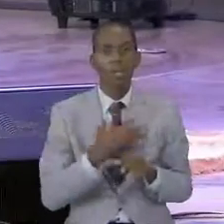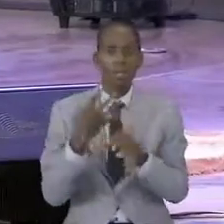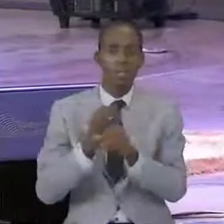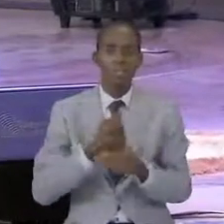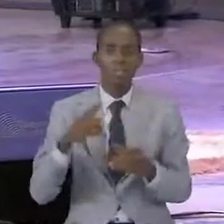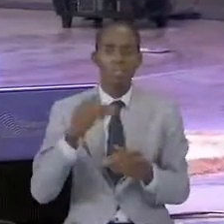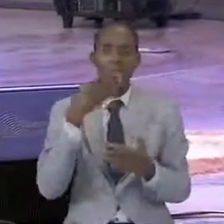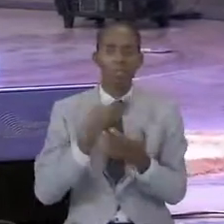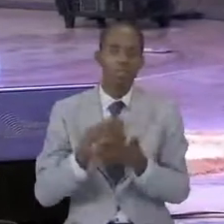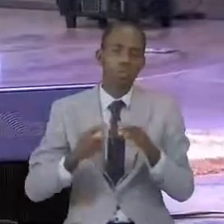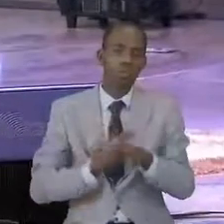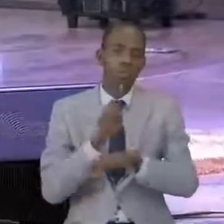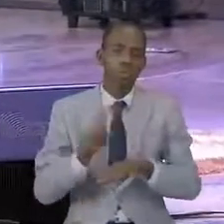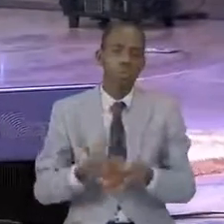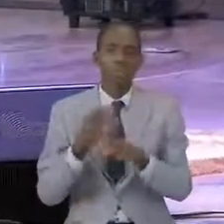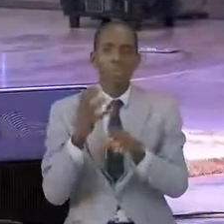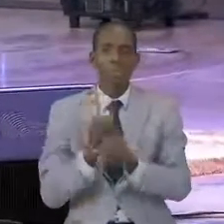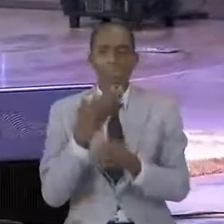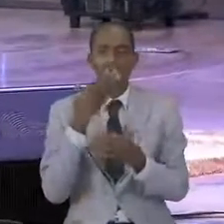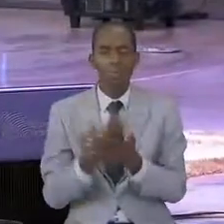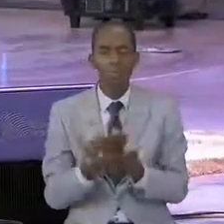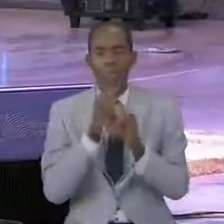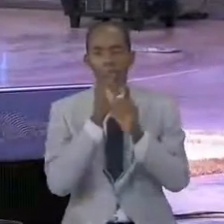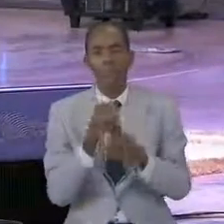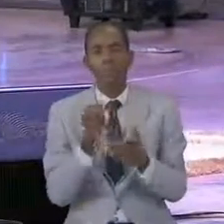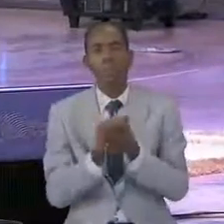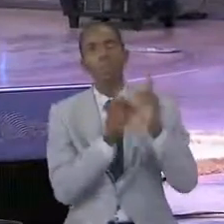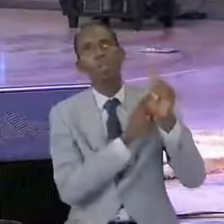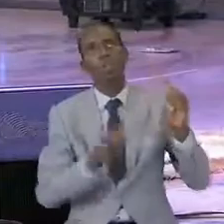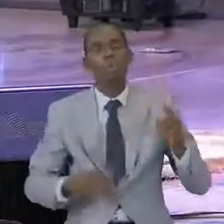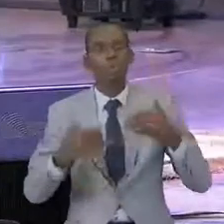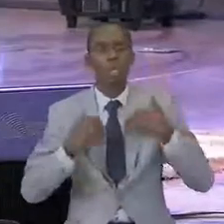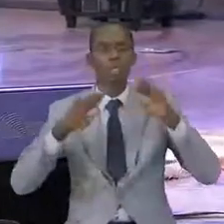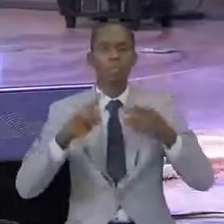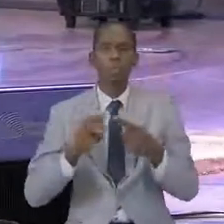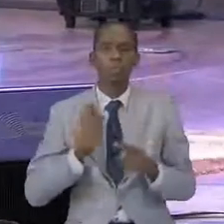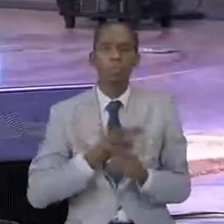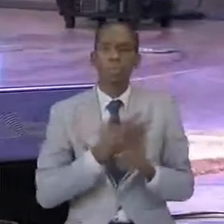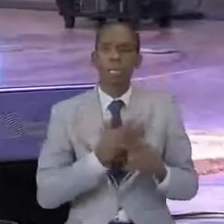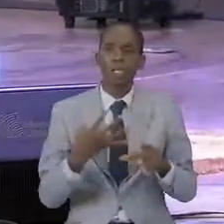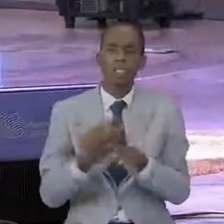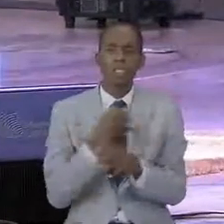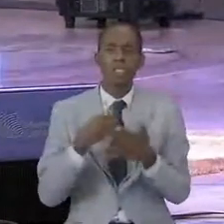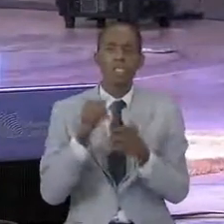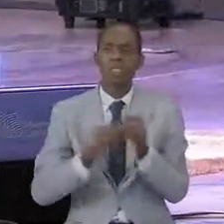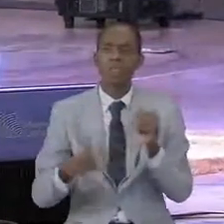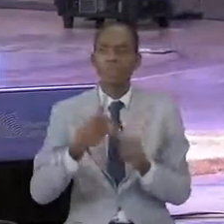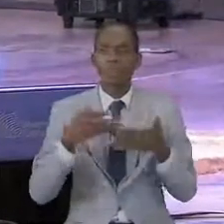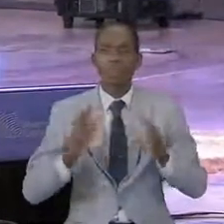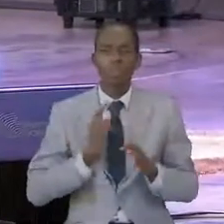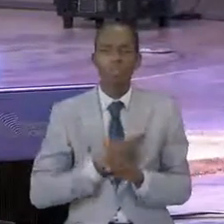par contre nous nous portons les bons cadeaux les bons les dons merveilleux